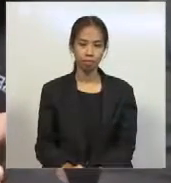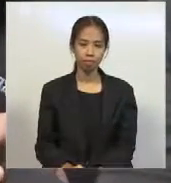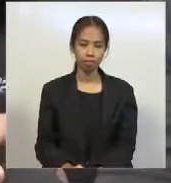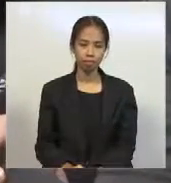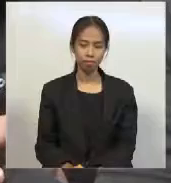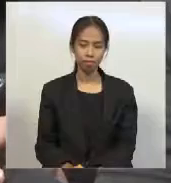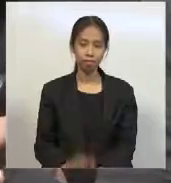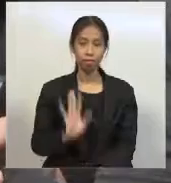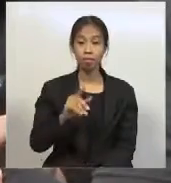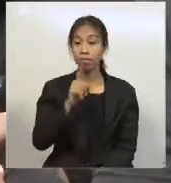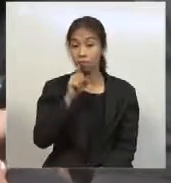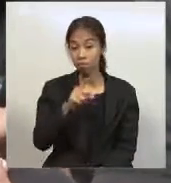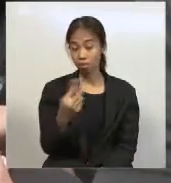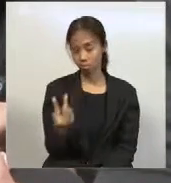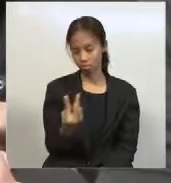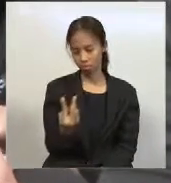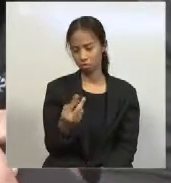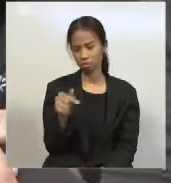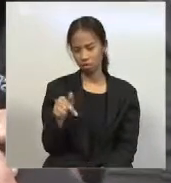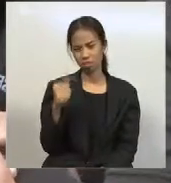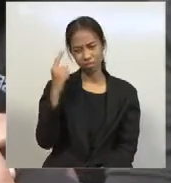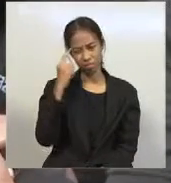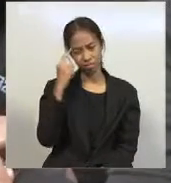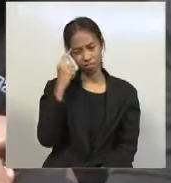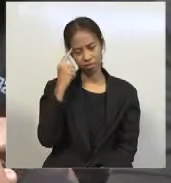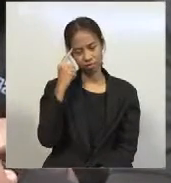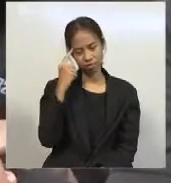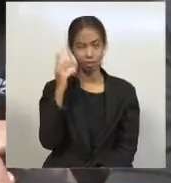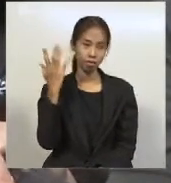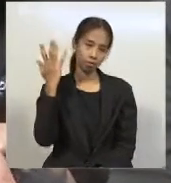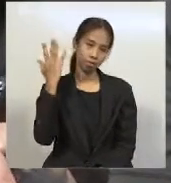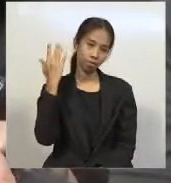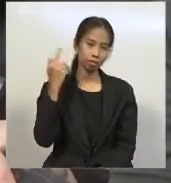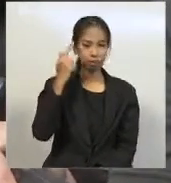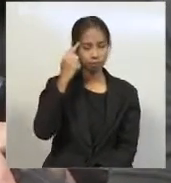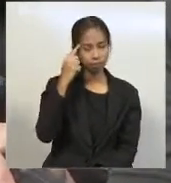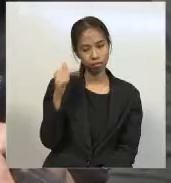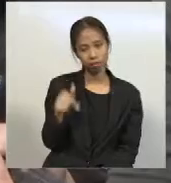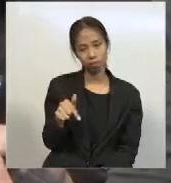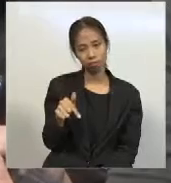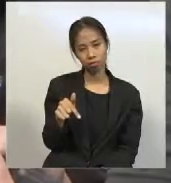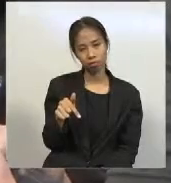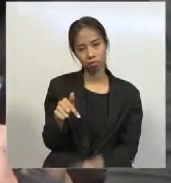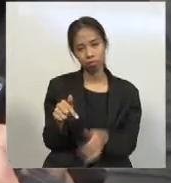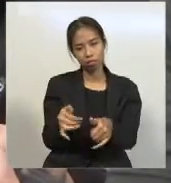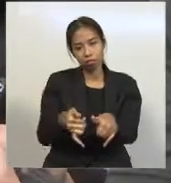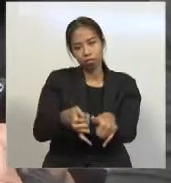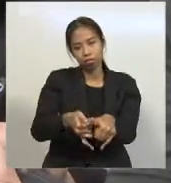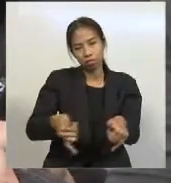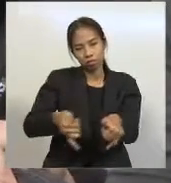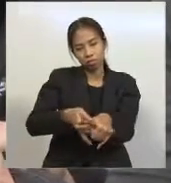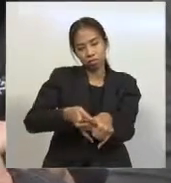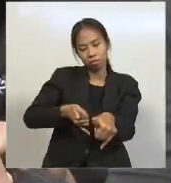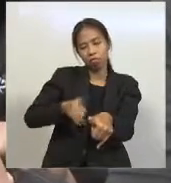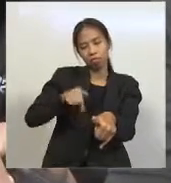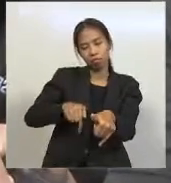องตัวนี้คาดว่าจะเป็นตัวที่ถ้าภาพที่เมื่อวานที่ออกมาคาดว่าจะเป็นตัว ท้ายๆเบอร์ไห นอะคะ เบอร์สุ